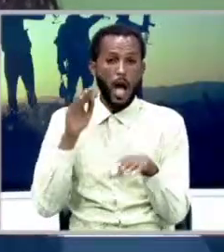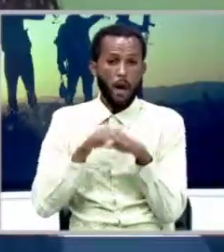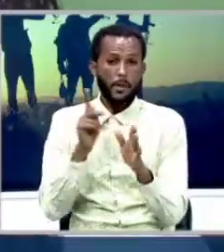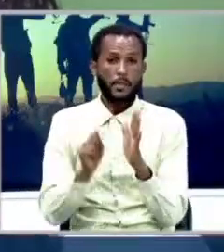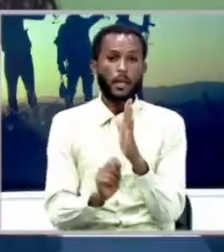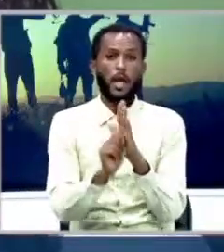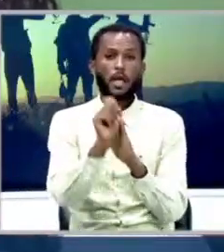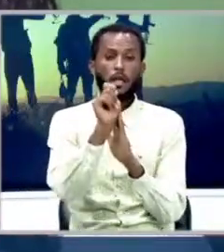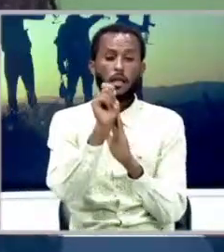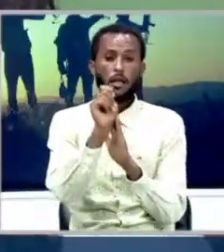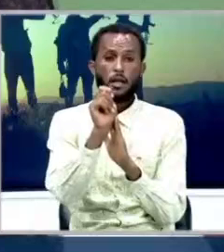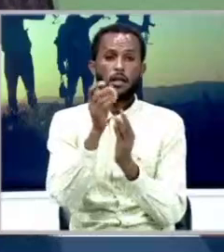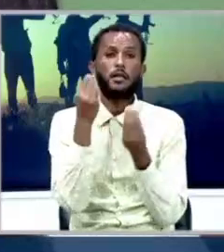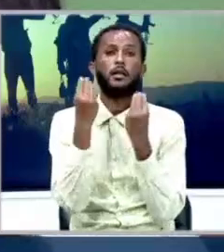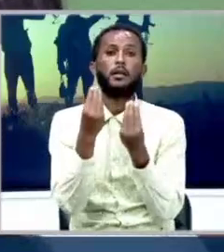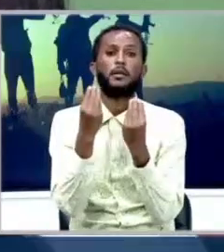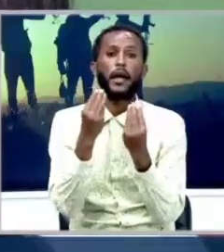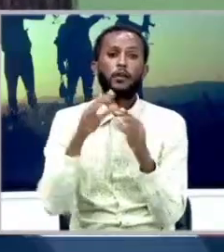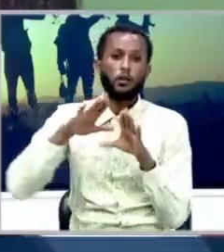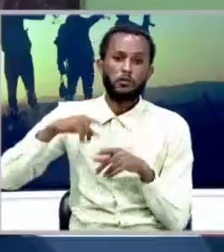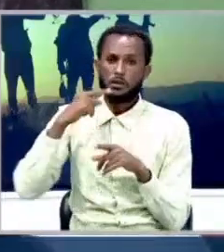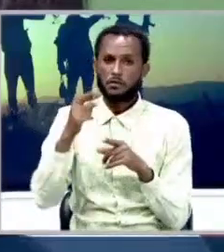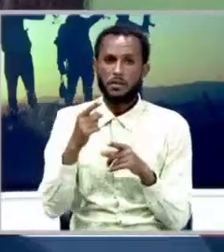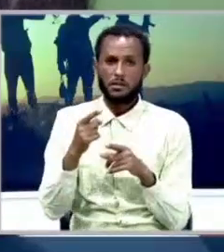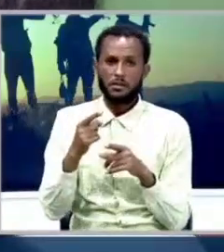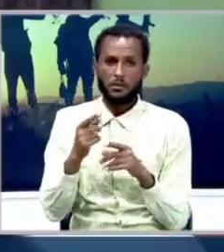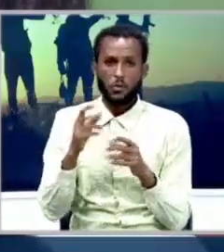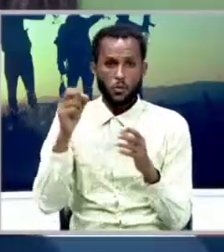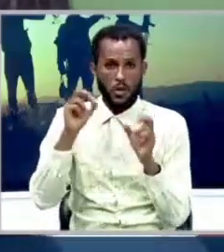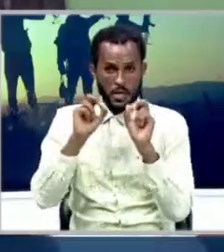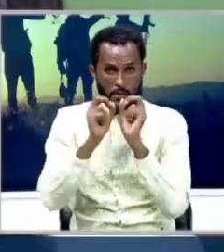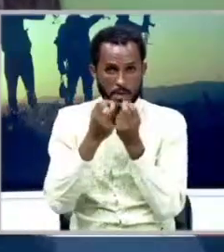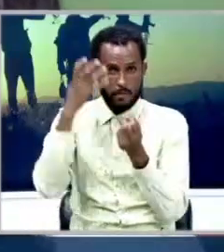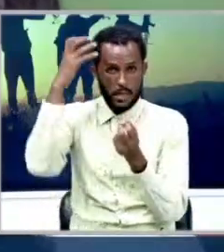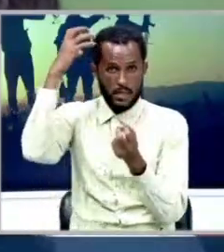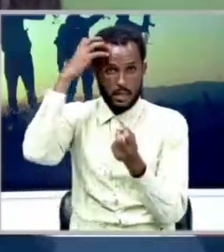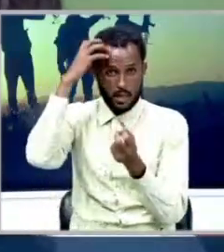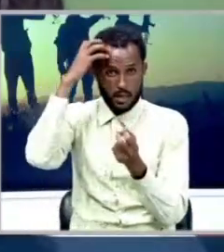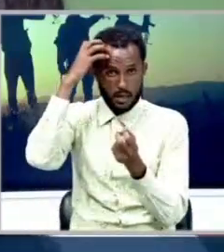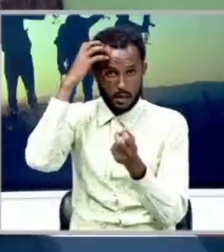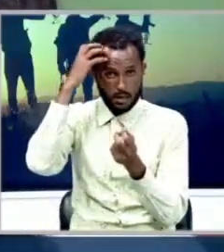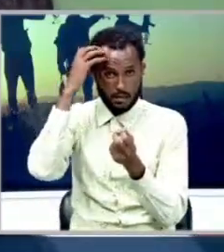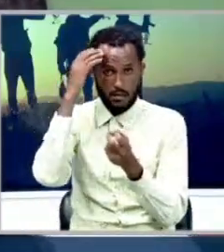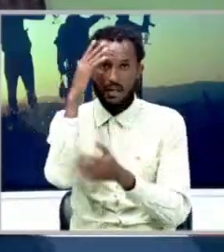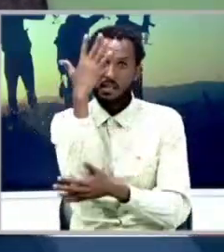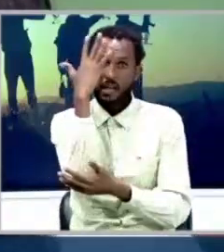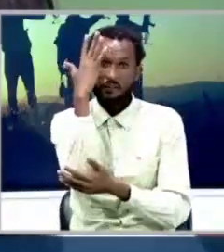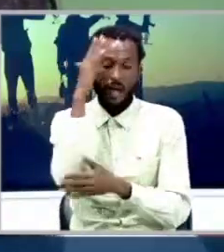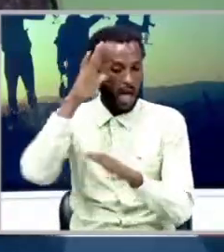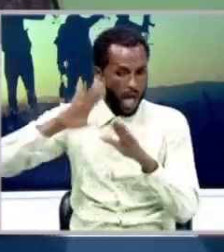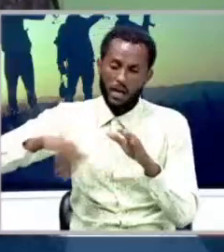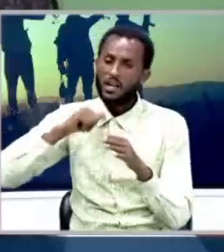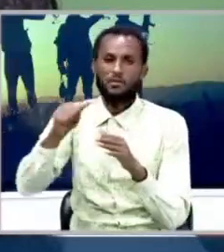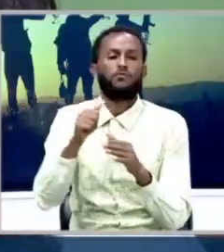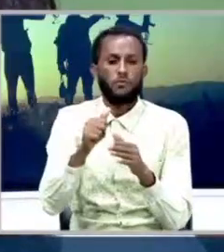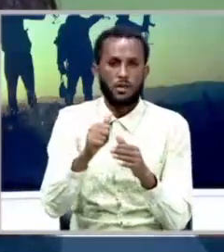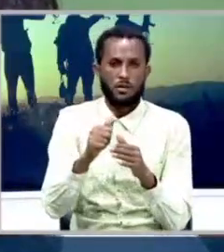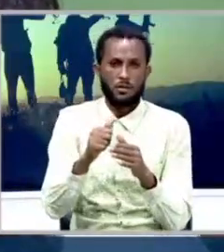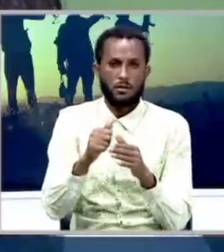ትግራይ እንታይ ይገድፉ ዝብል ውድብ መንግስቲ ቆፅልና እውነ ይገድፉ እናበልና ኣቅምጥዎ መፅኦም